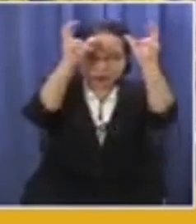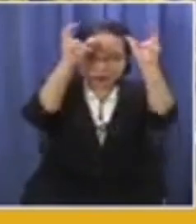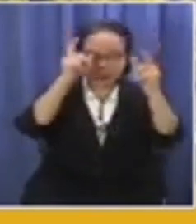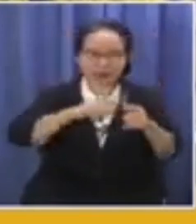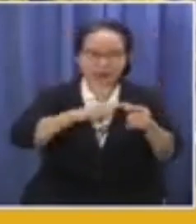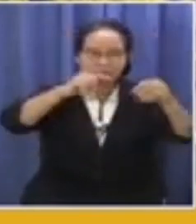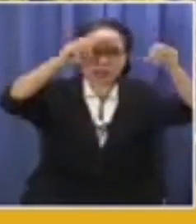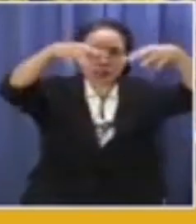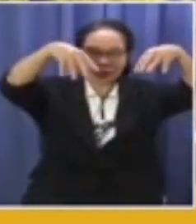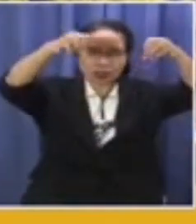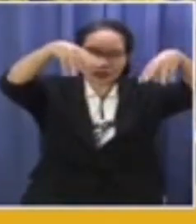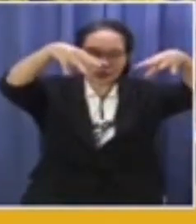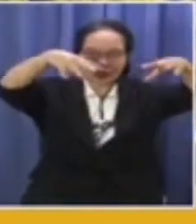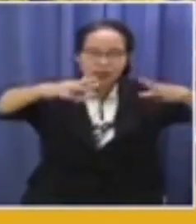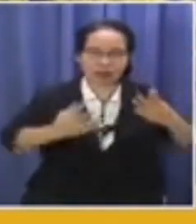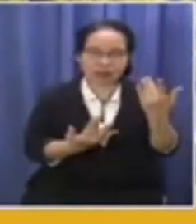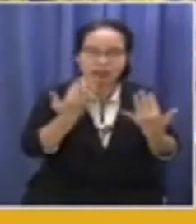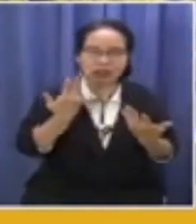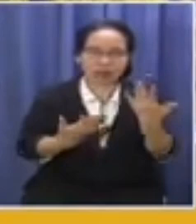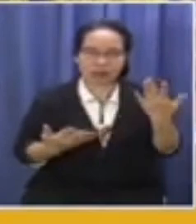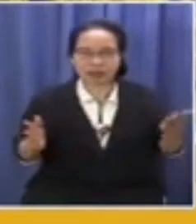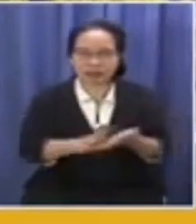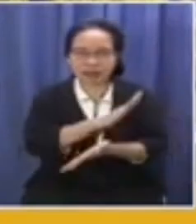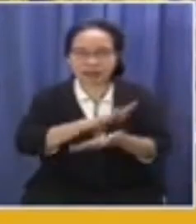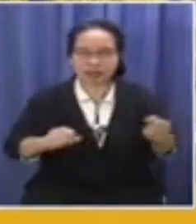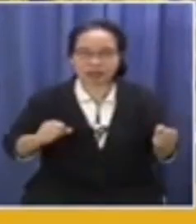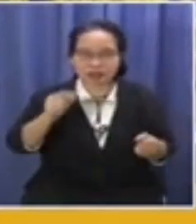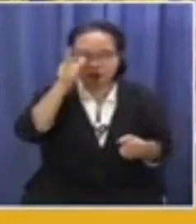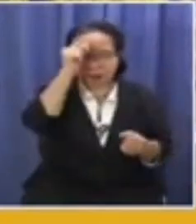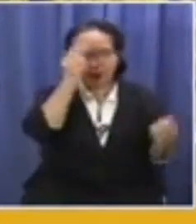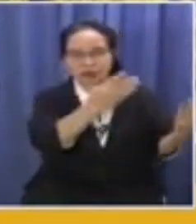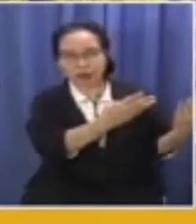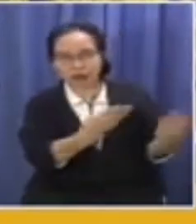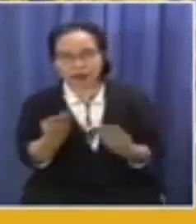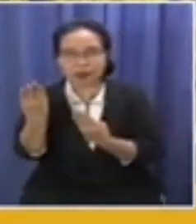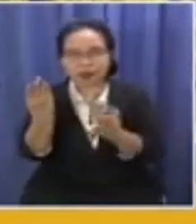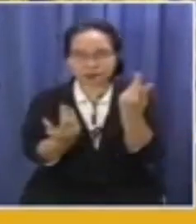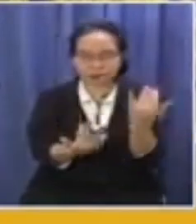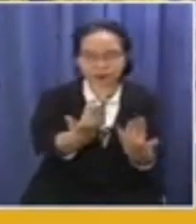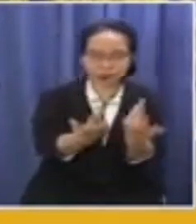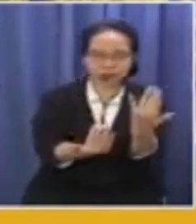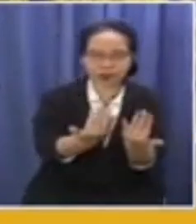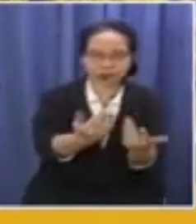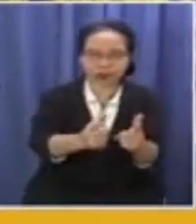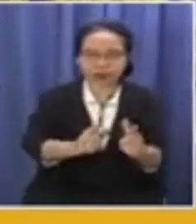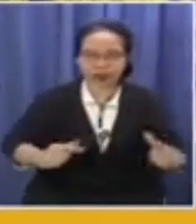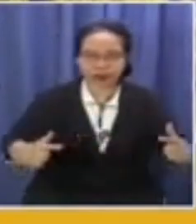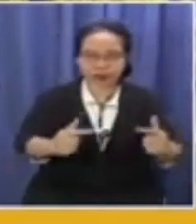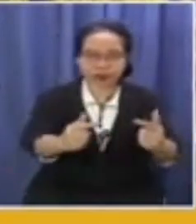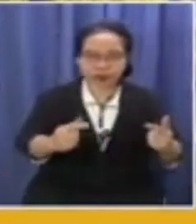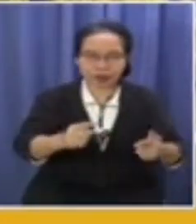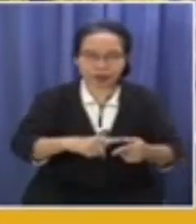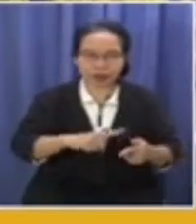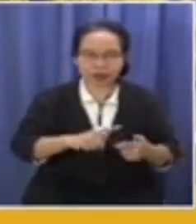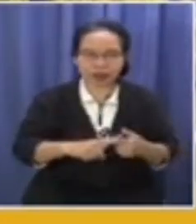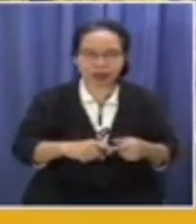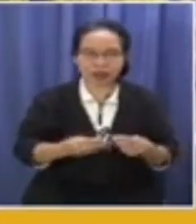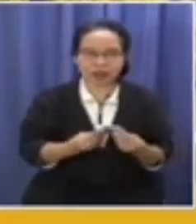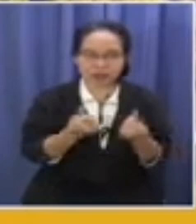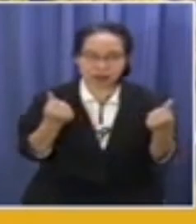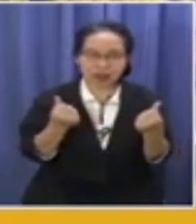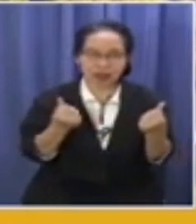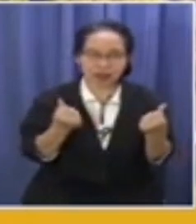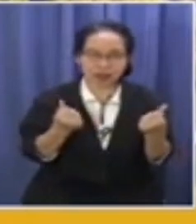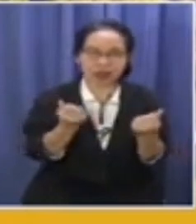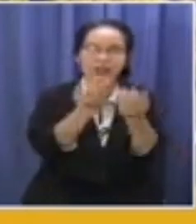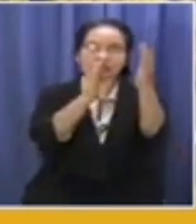uulan ng apoy ngayon susupukin sila dadalhin sila sa dagat-dagat Gatang apoy mawawala na